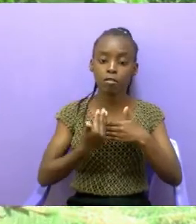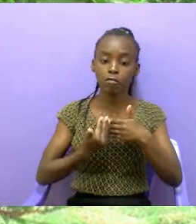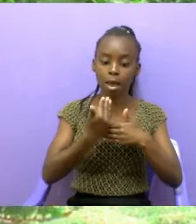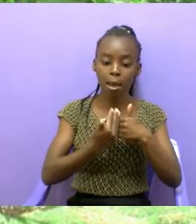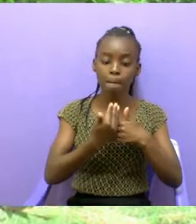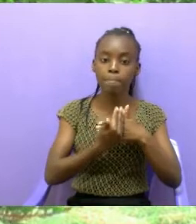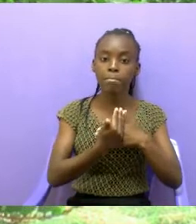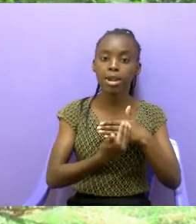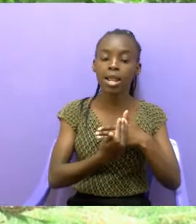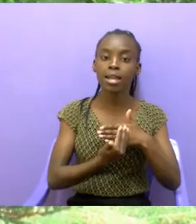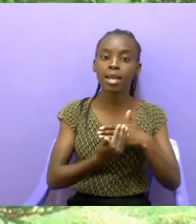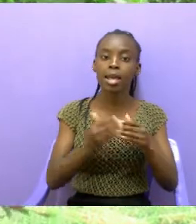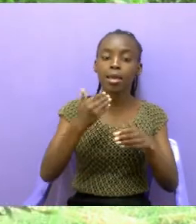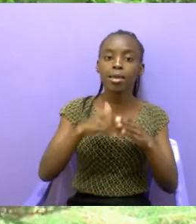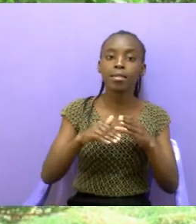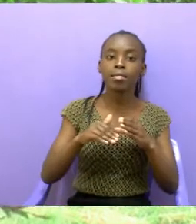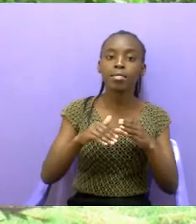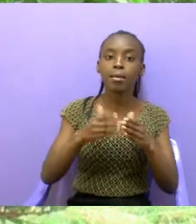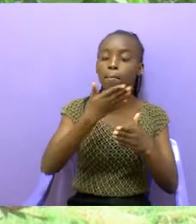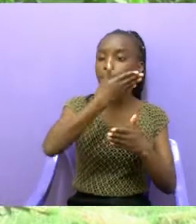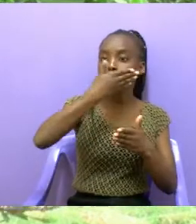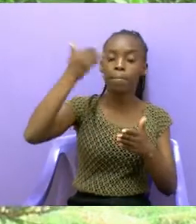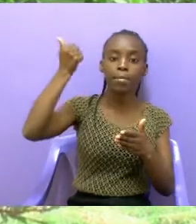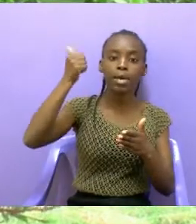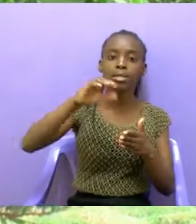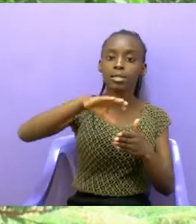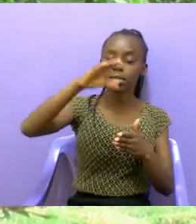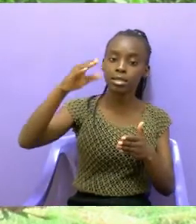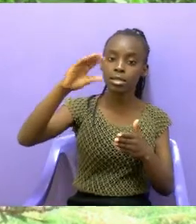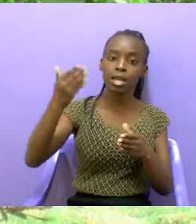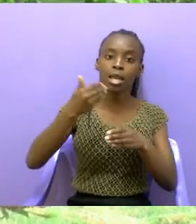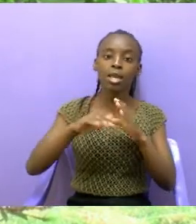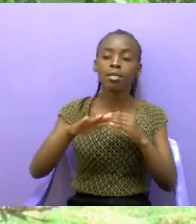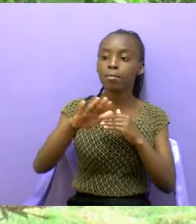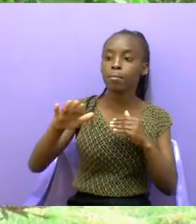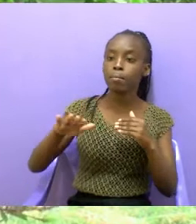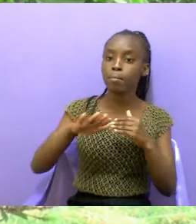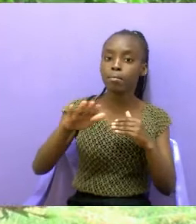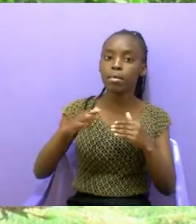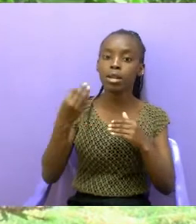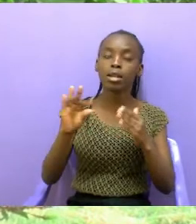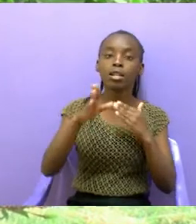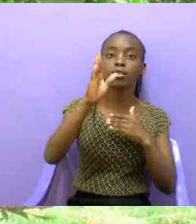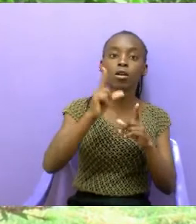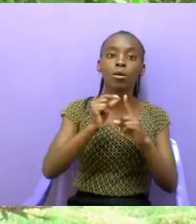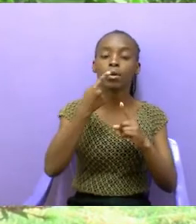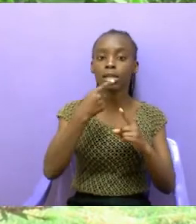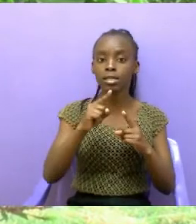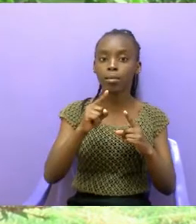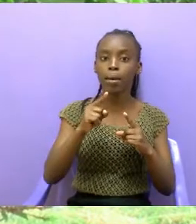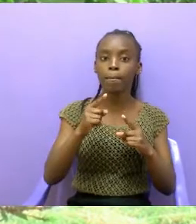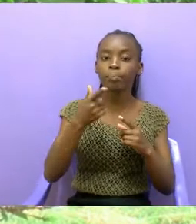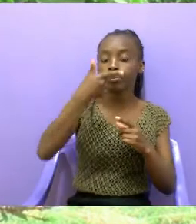kwa the best city. Alikuwa kwa mji ya watu wa Mungu. Lakini maandiko inasema kwa sababu kulikuwa na